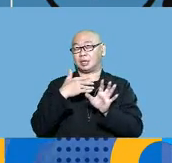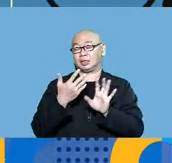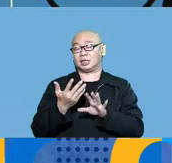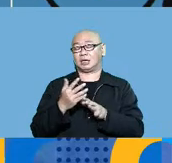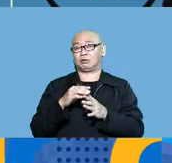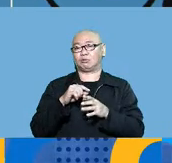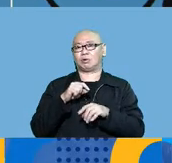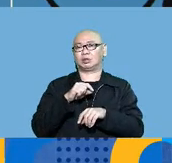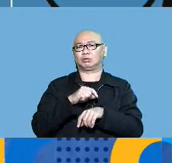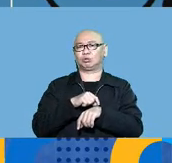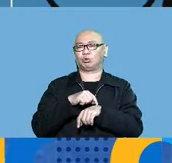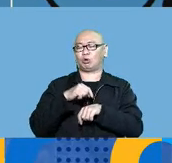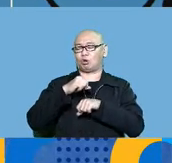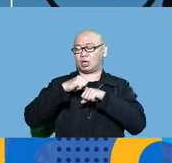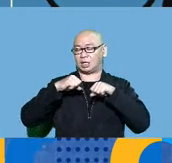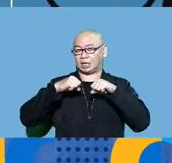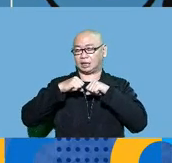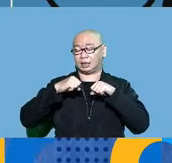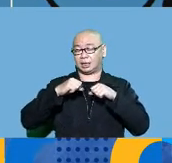Saat Aktivitas Olahraga.